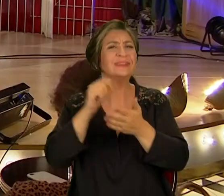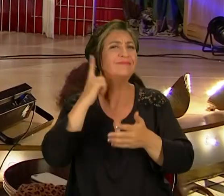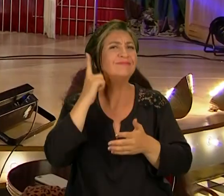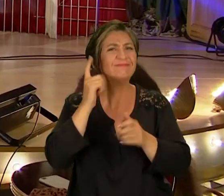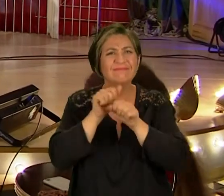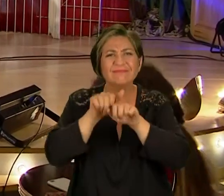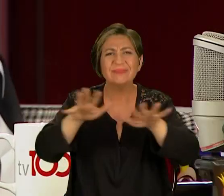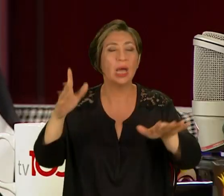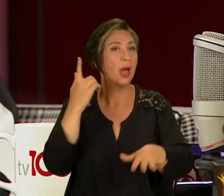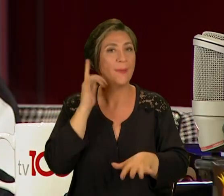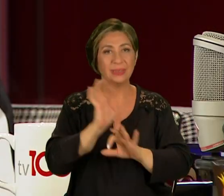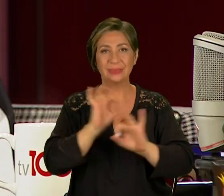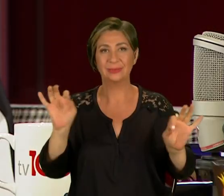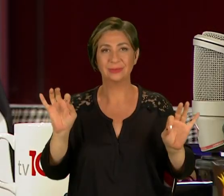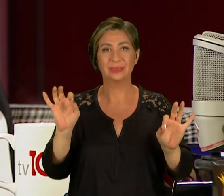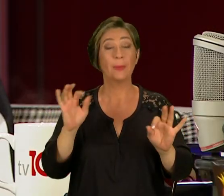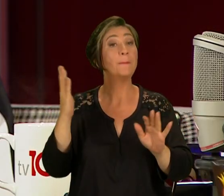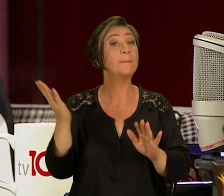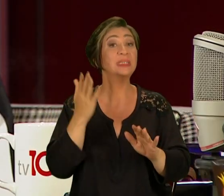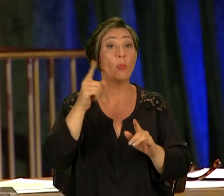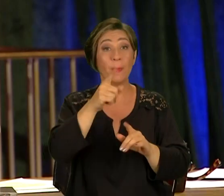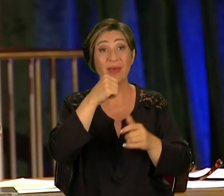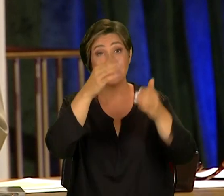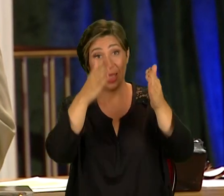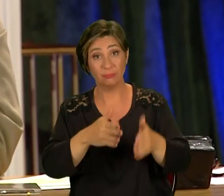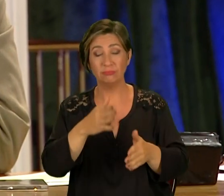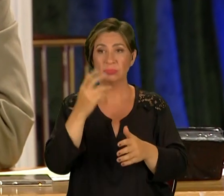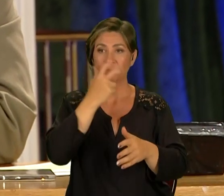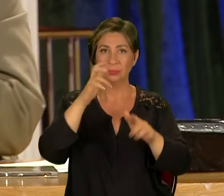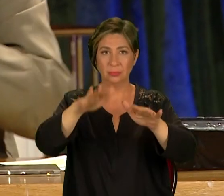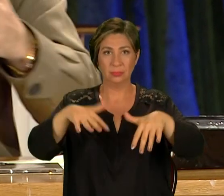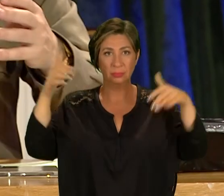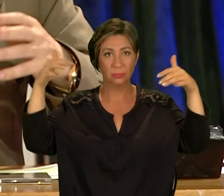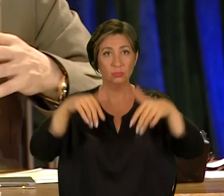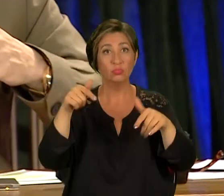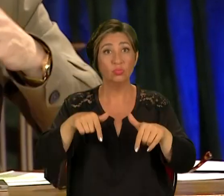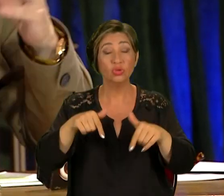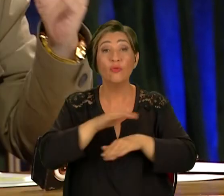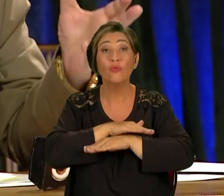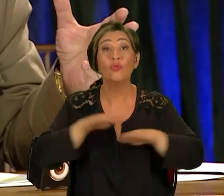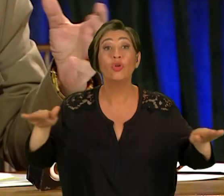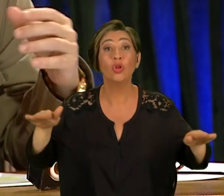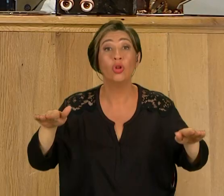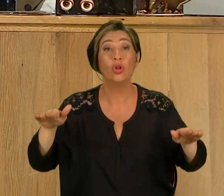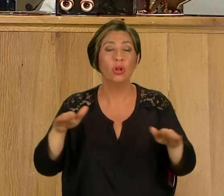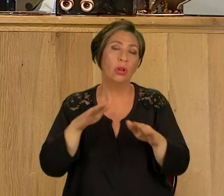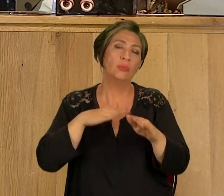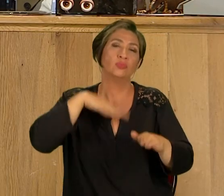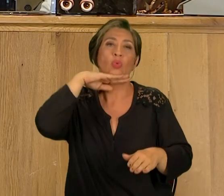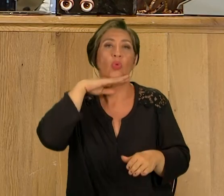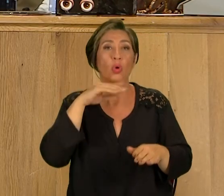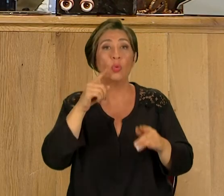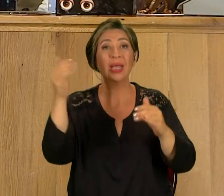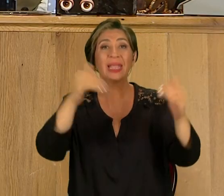ve gazetecilerin haberi yok. Ve mesela böyle bir adam sahneye çıktığı zaman burası full doluyor ve